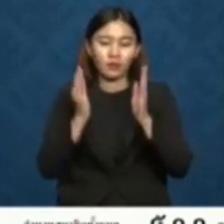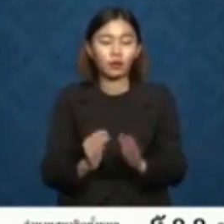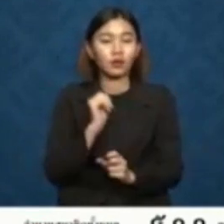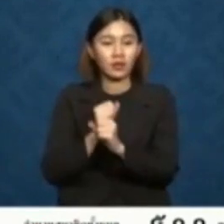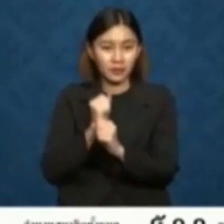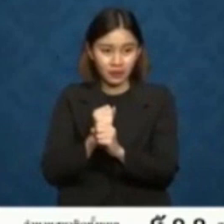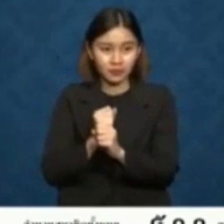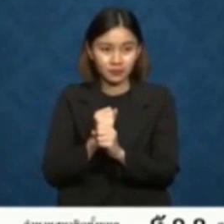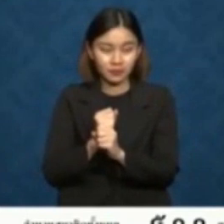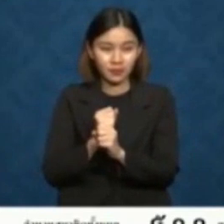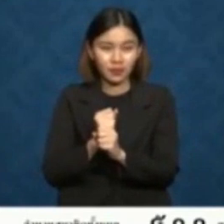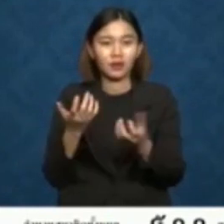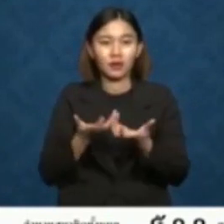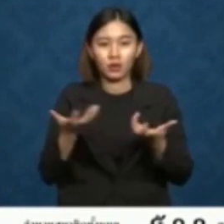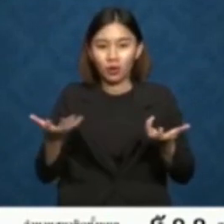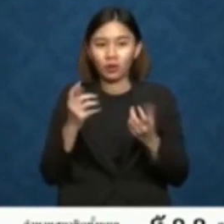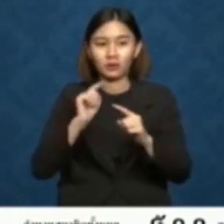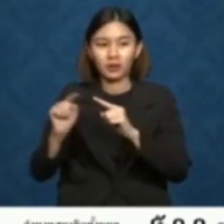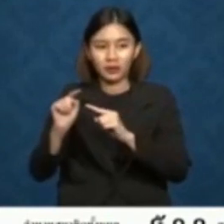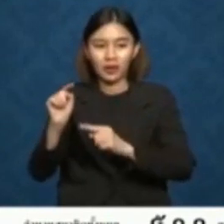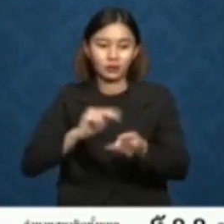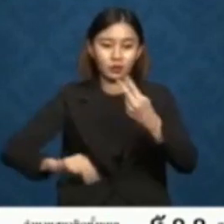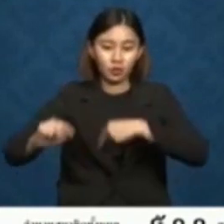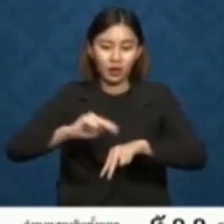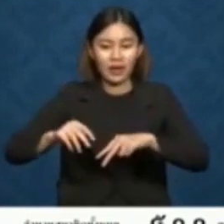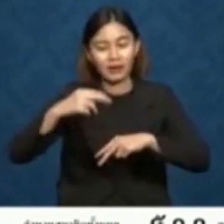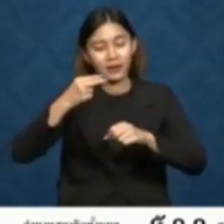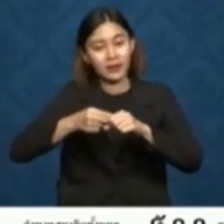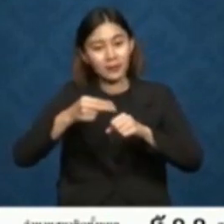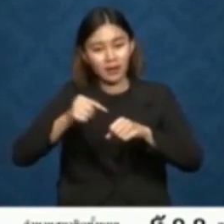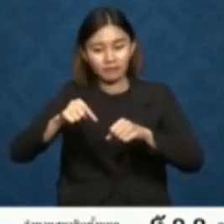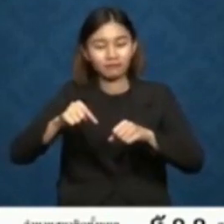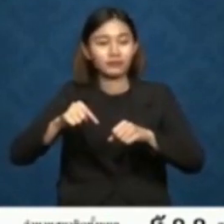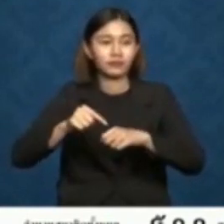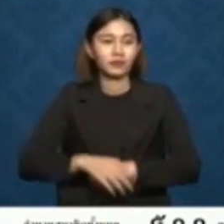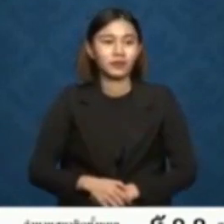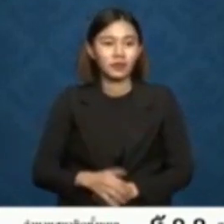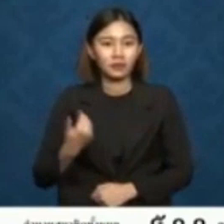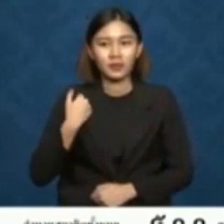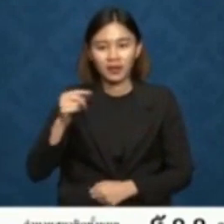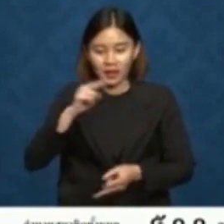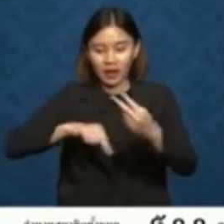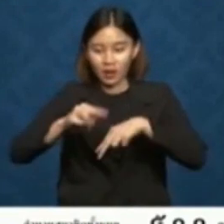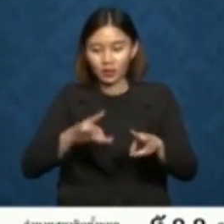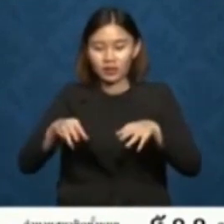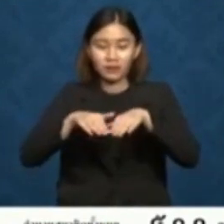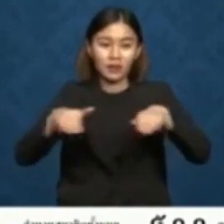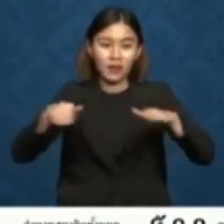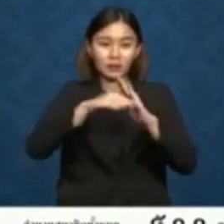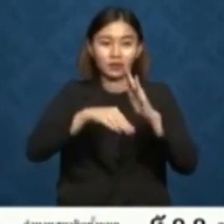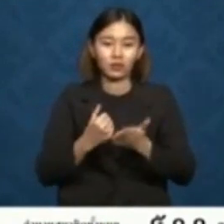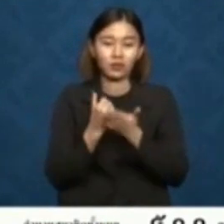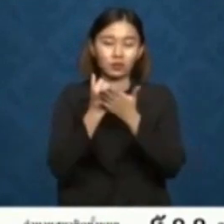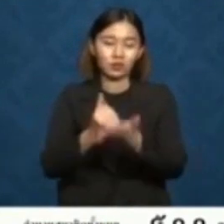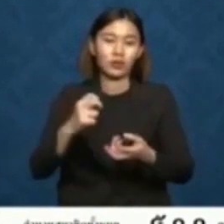ครับมีการเตรียมความพร้อมด้านบุคลากรและอุปกรณ์ในการกำจัดคราบน้ำมันรว